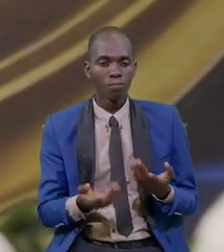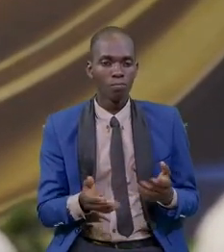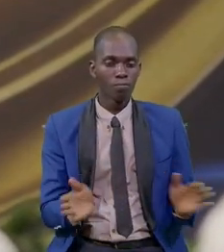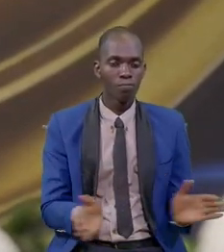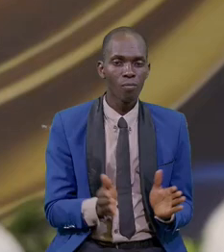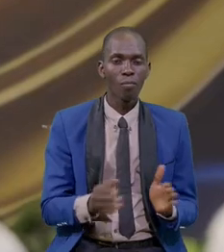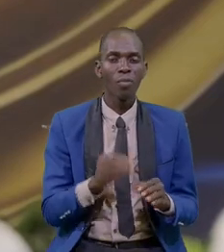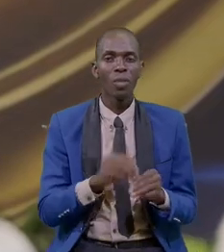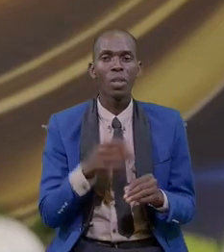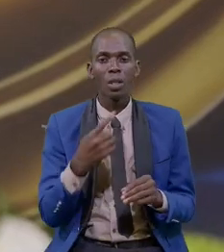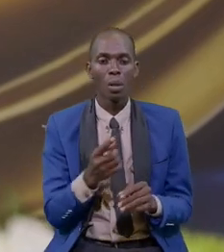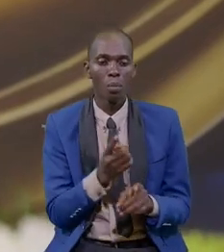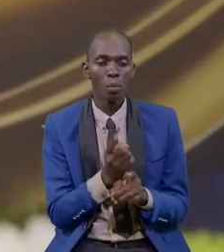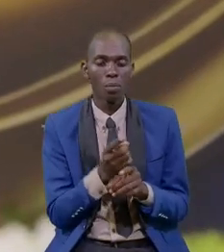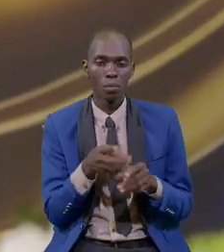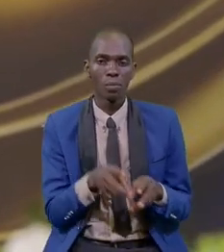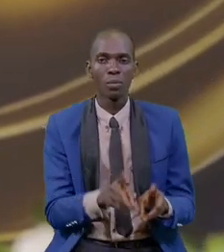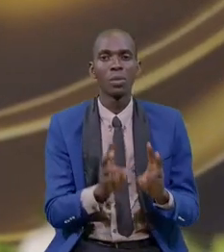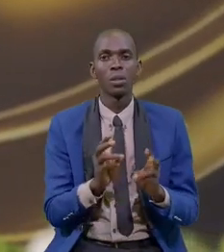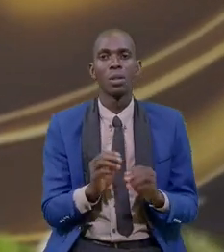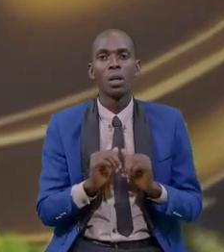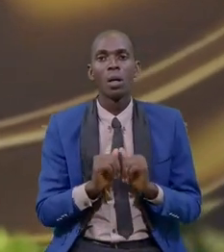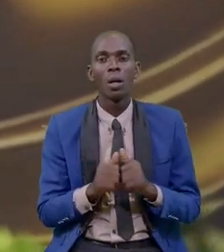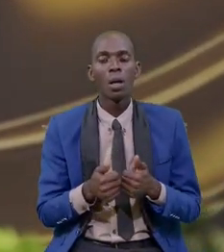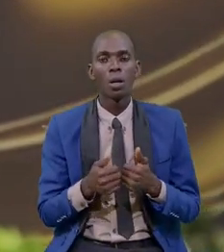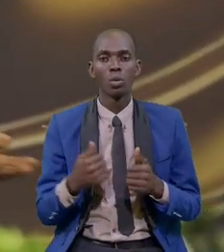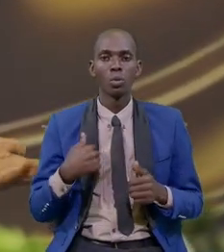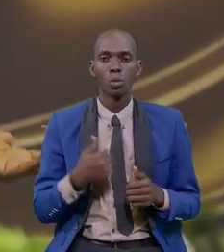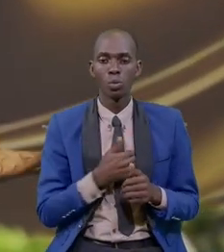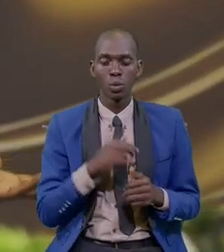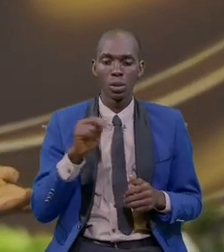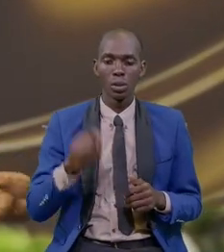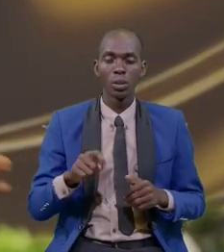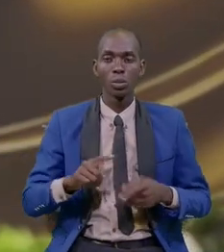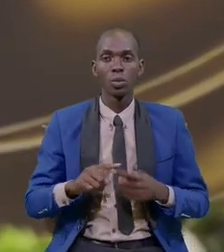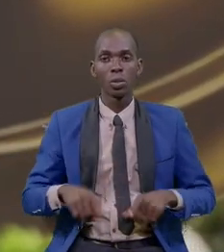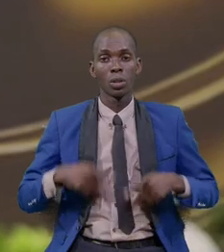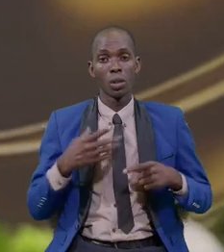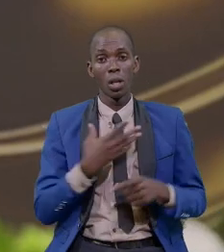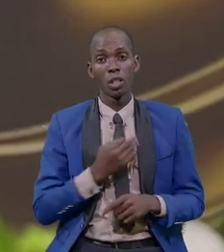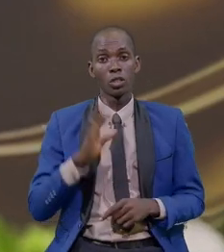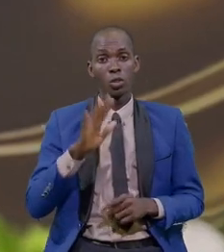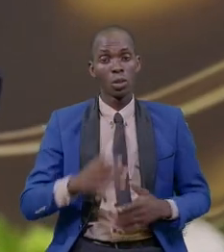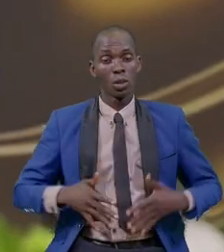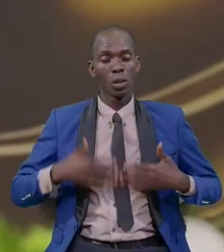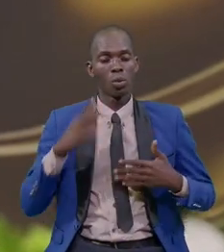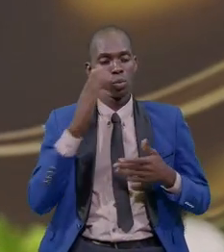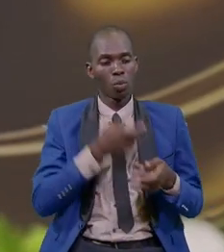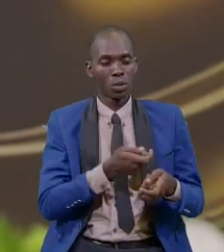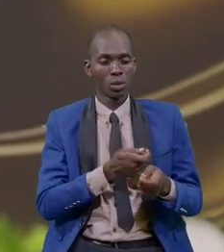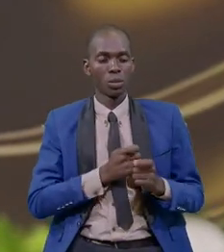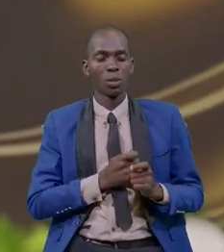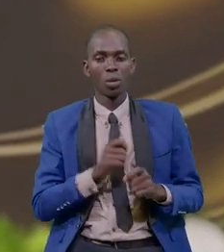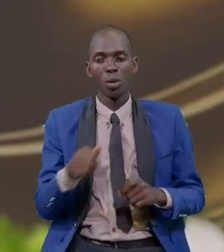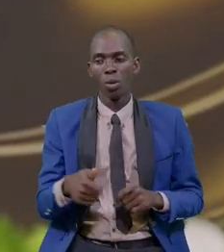dans la positive direction, et comment vous devez vivre, et vous devez savoir que votre vie doit attirer les autres personnes au